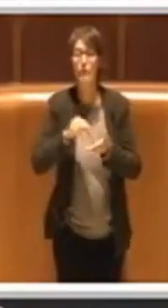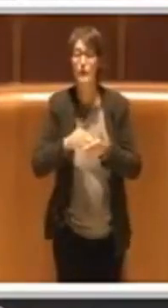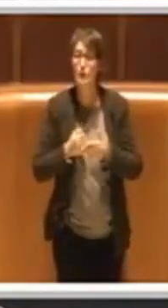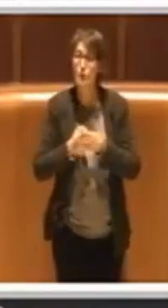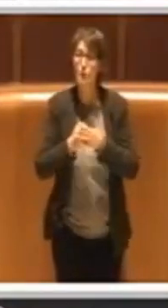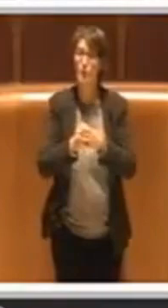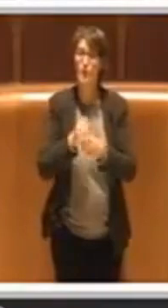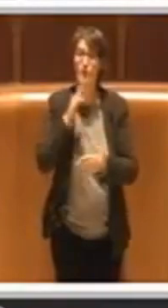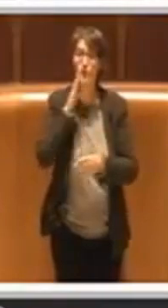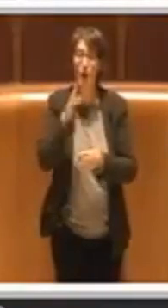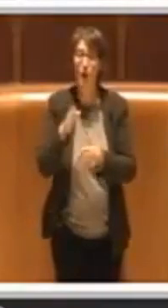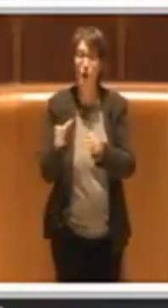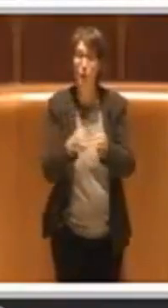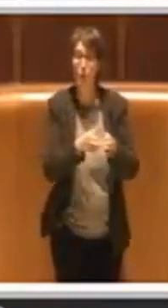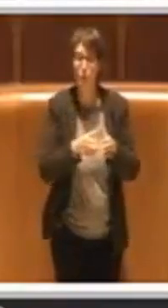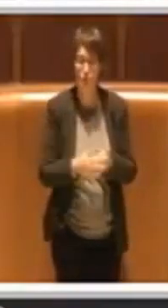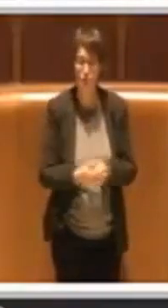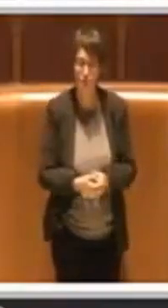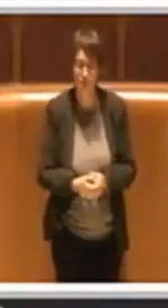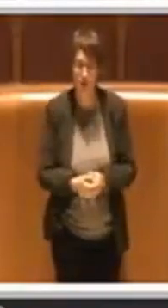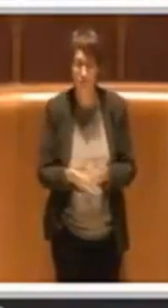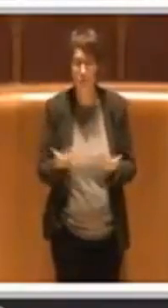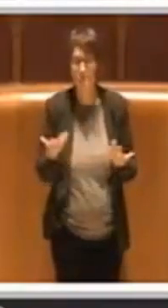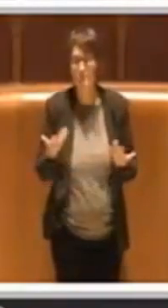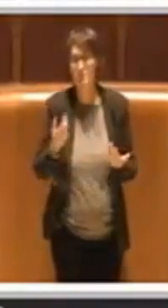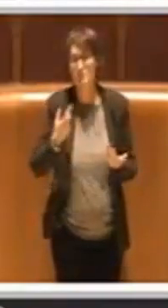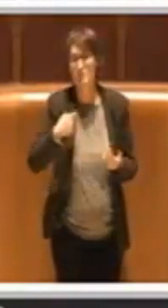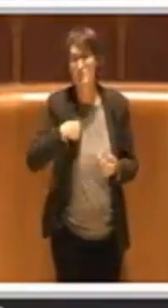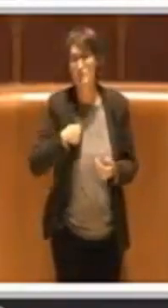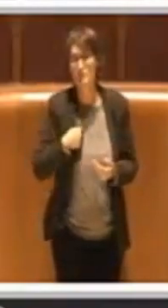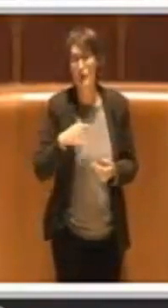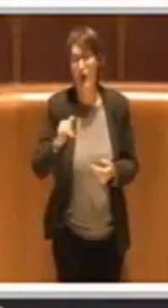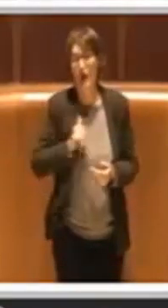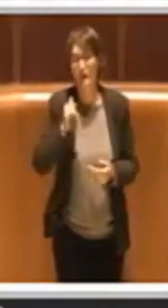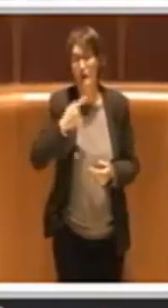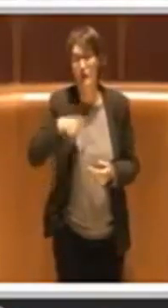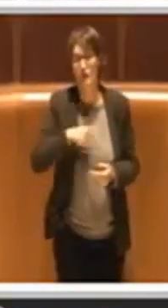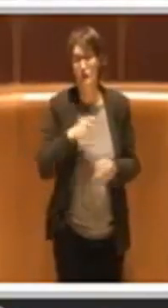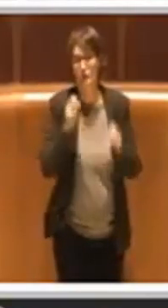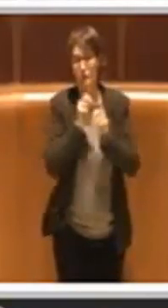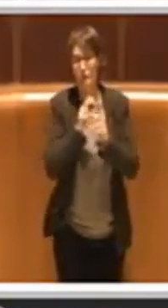E, quindi noi ovviamente, io anticipo anche che voteremo favorevolmente. Grazie.